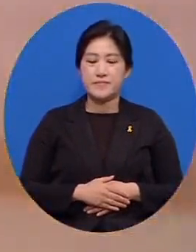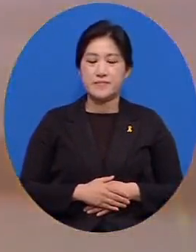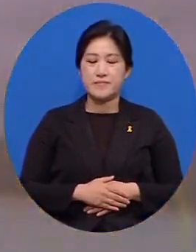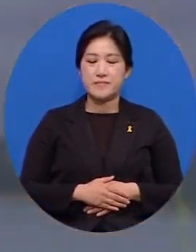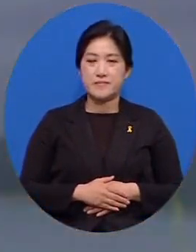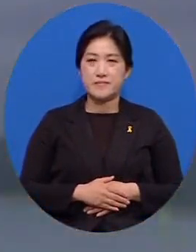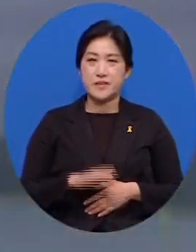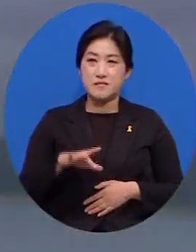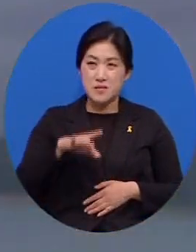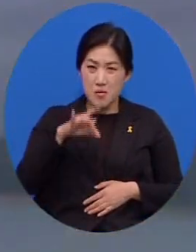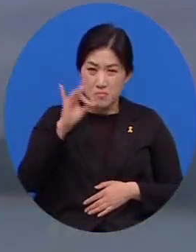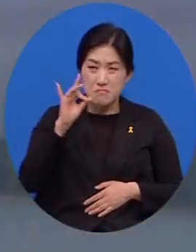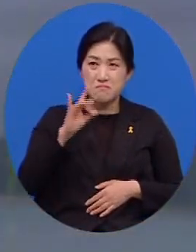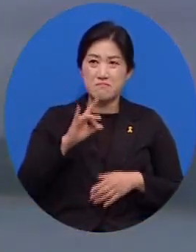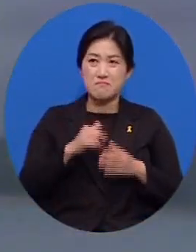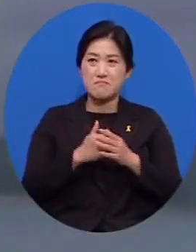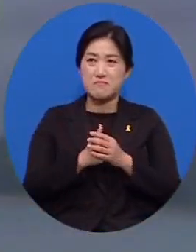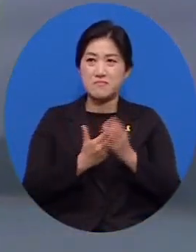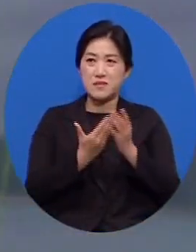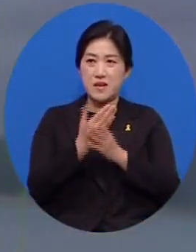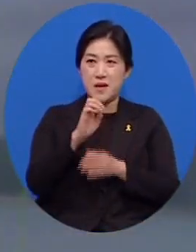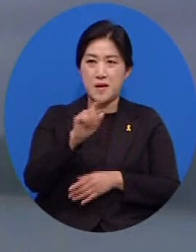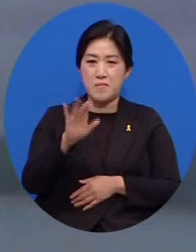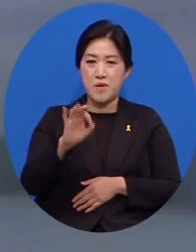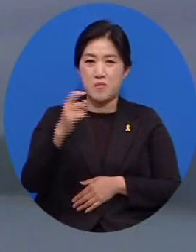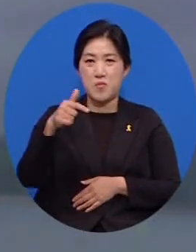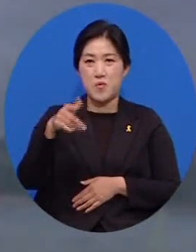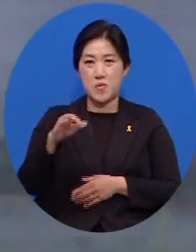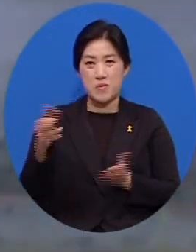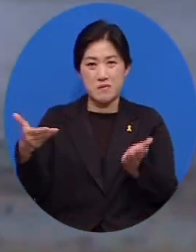제일 초창기 때 팽목항 기억나?